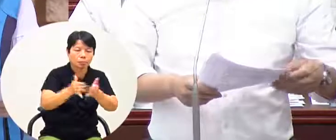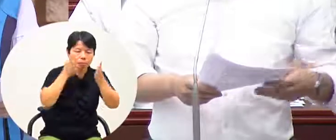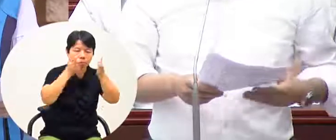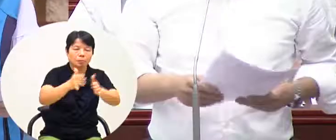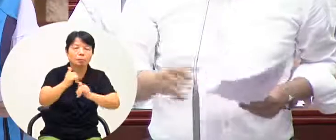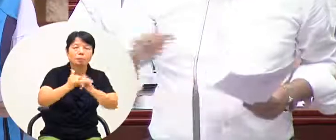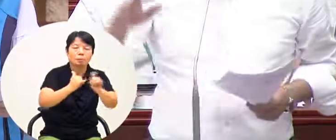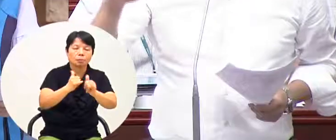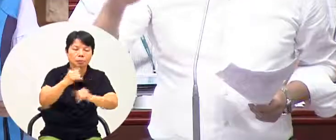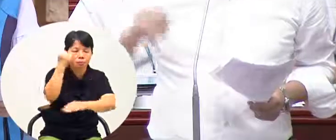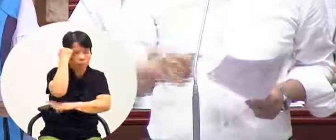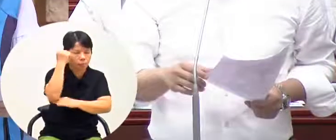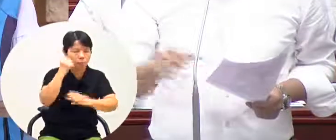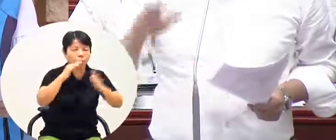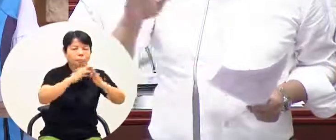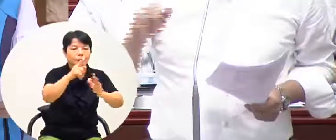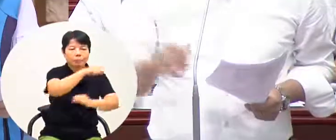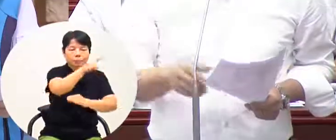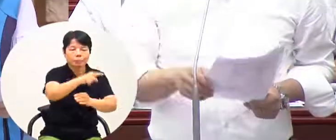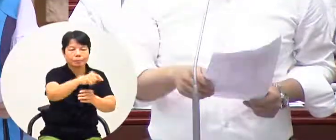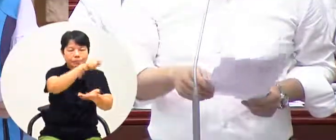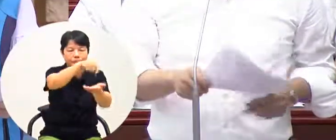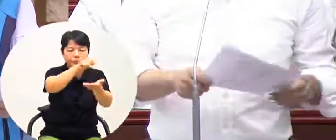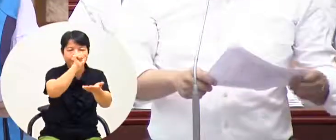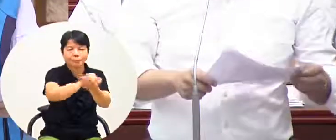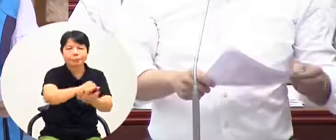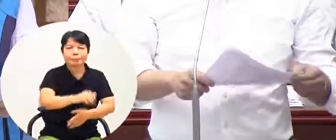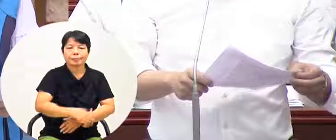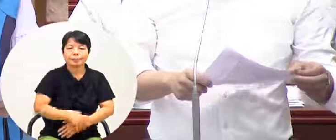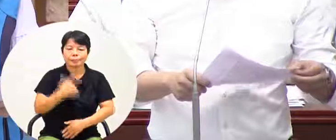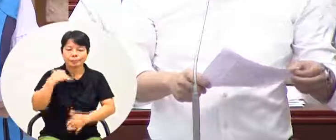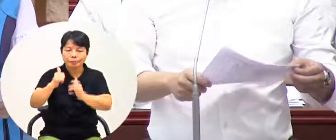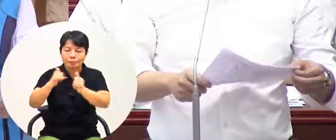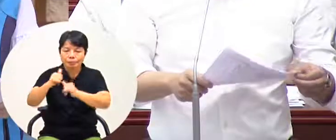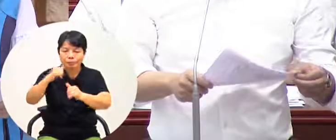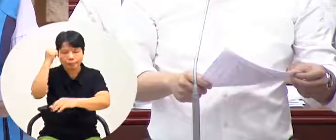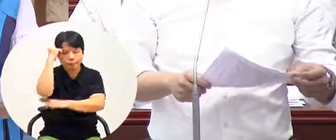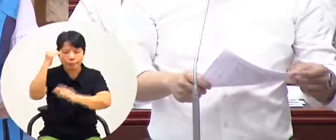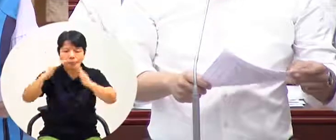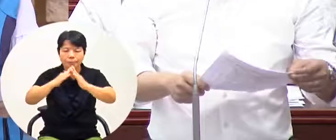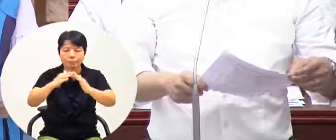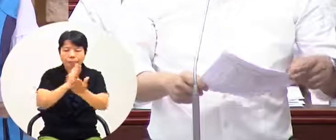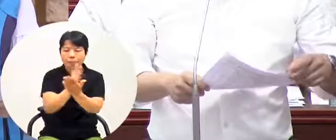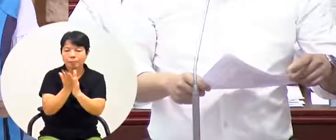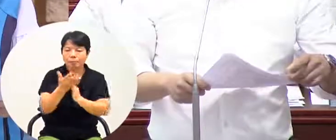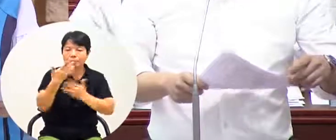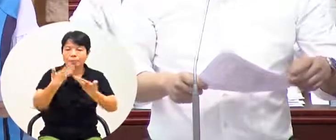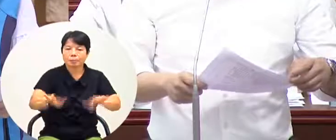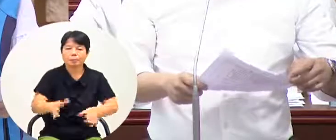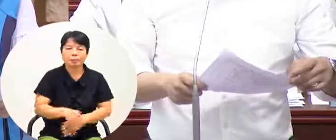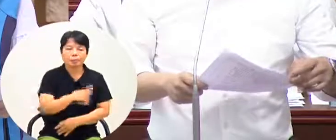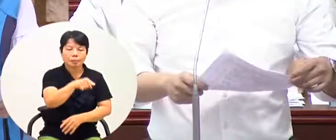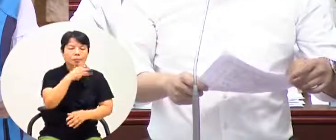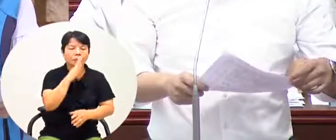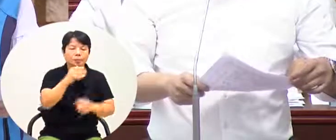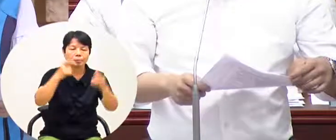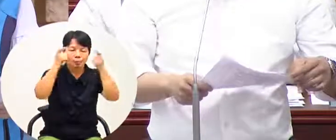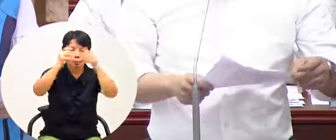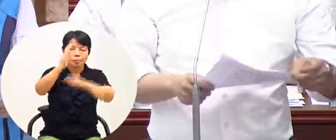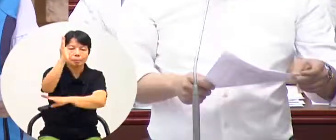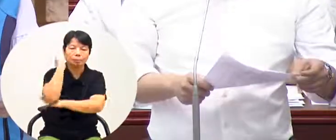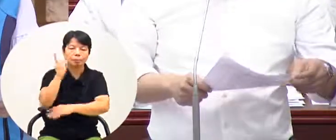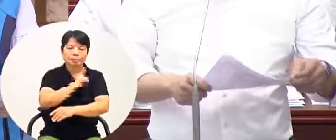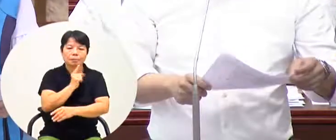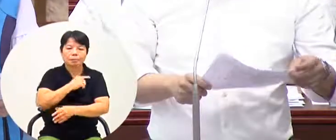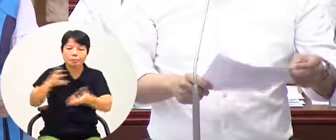那当然是整个社会住宅的形式有很多种，一种就是政府新建，然后拿来出租给这些需